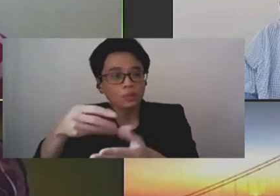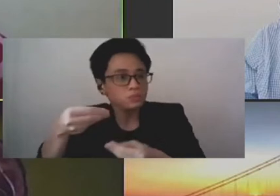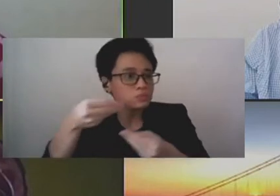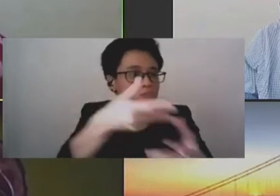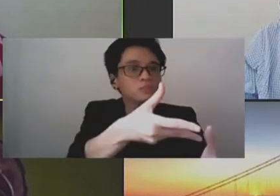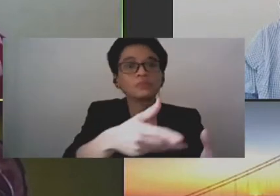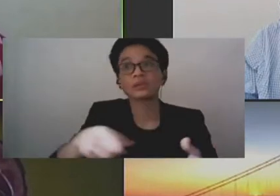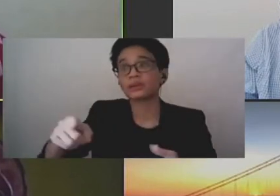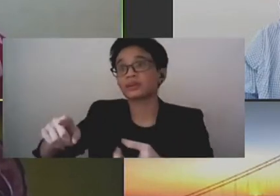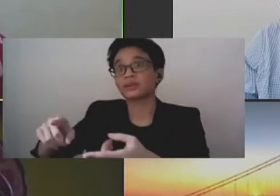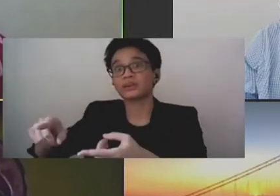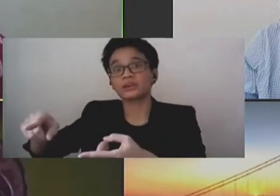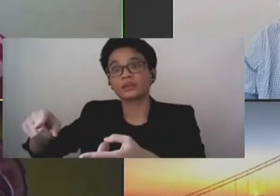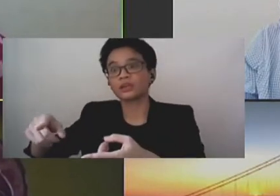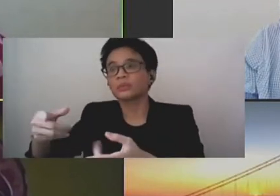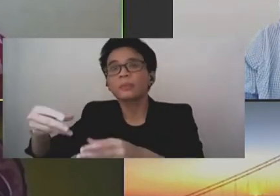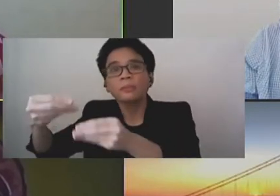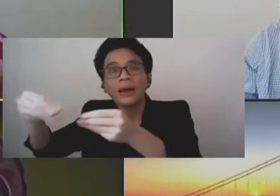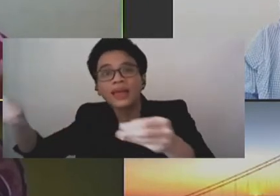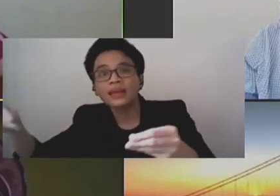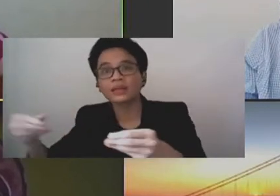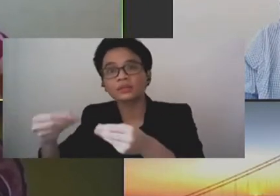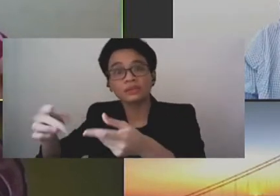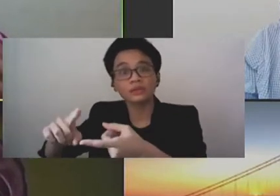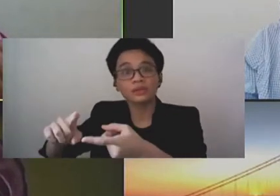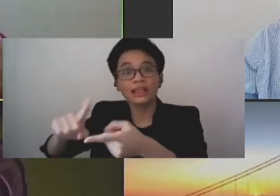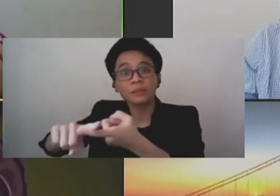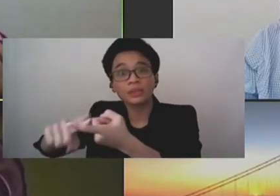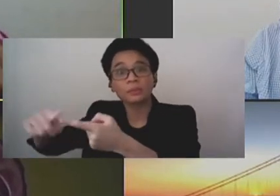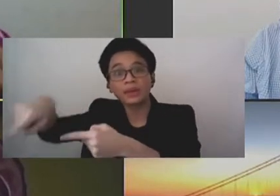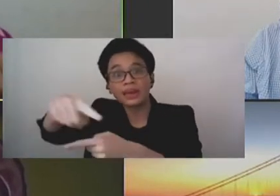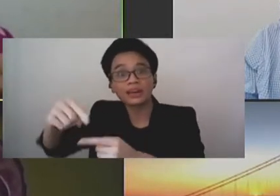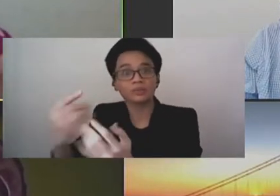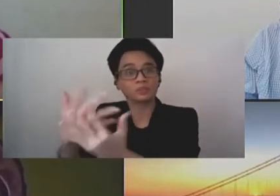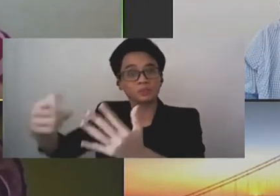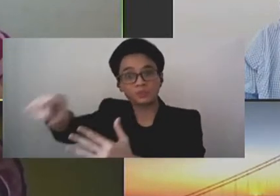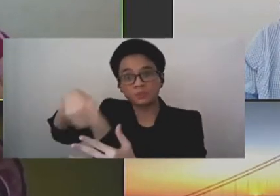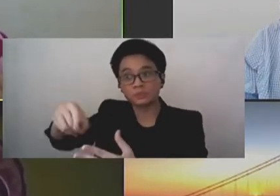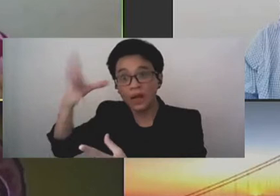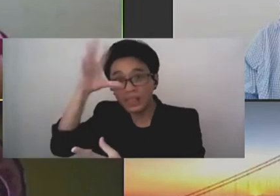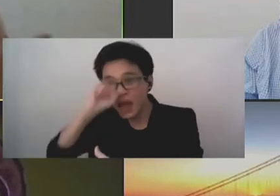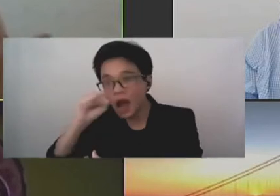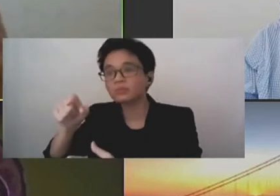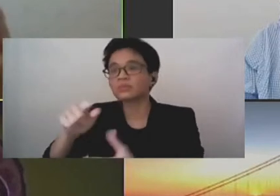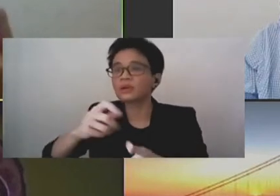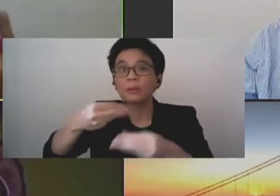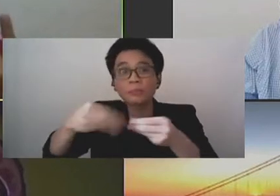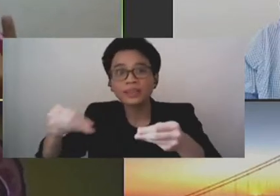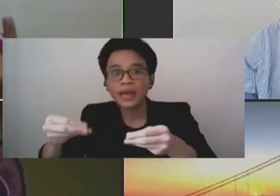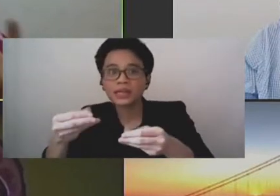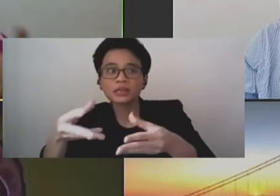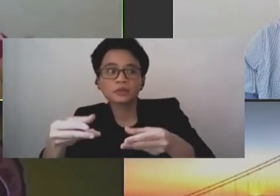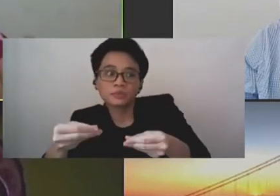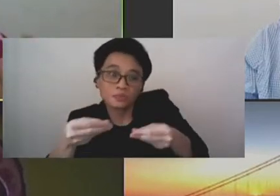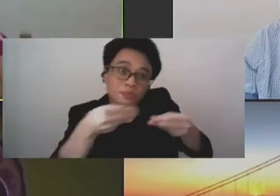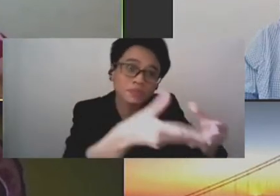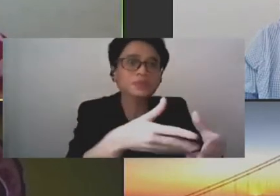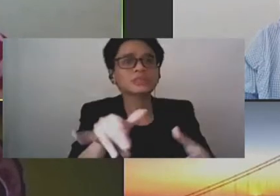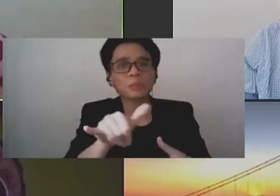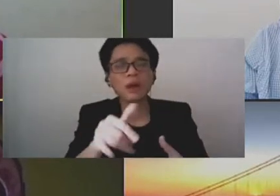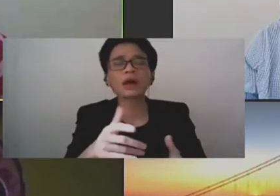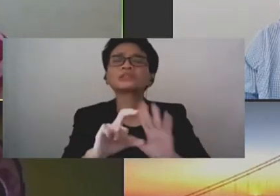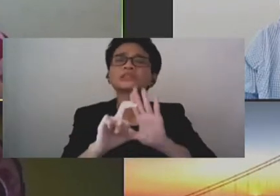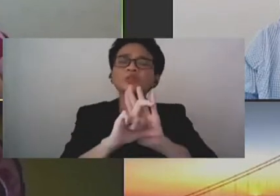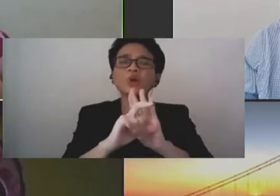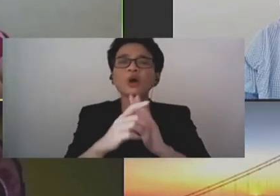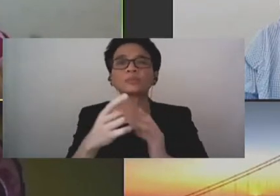juga saya berikan kepada anak saya. Caranya bisa dengan saya membacakan, bisa saya dengan membuatkan file